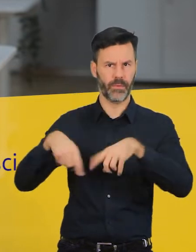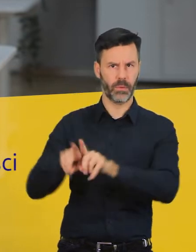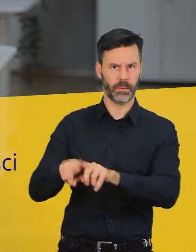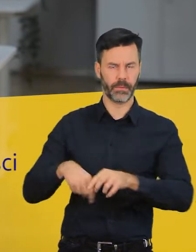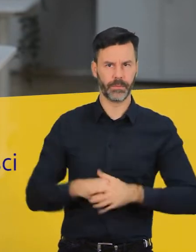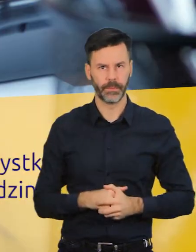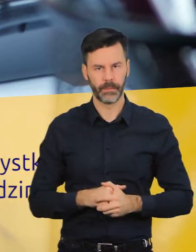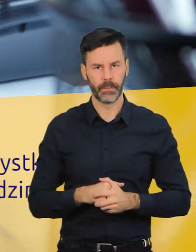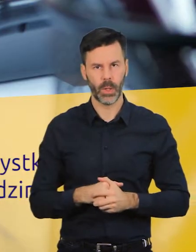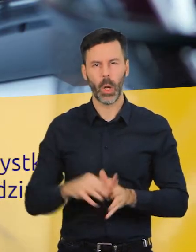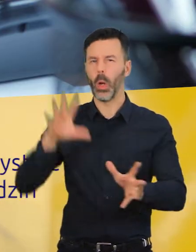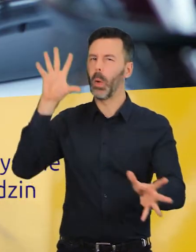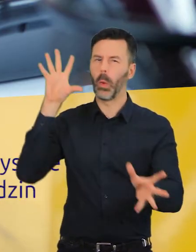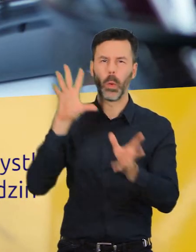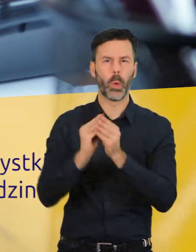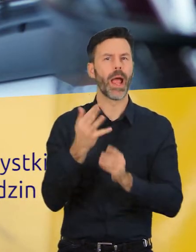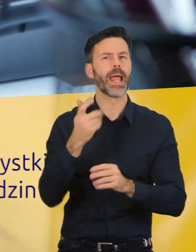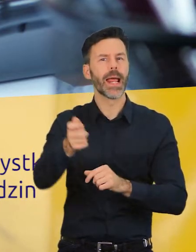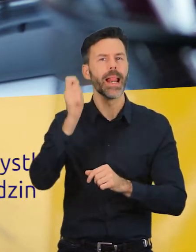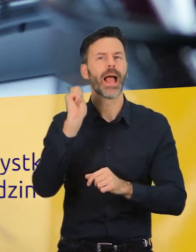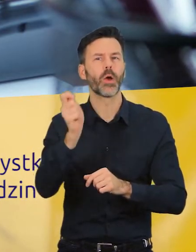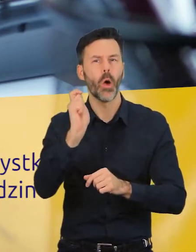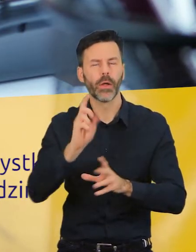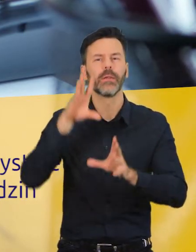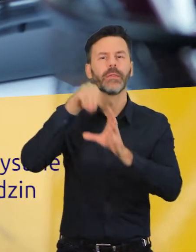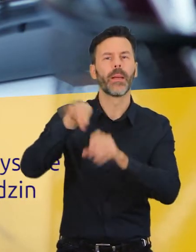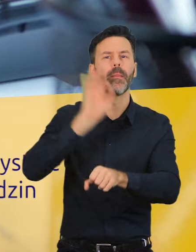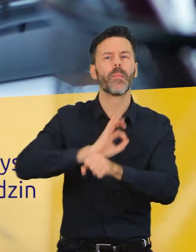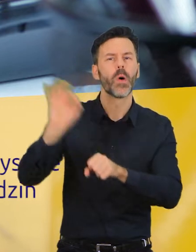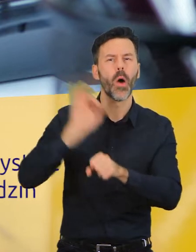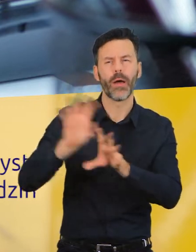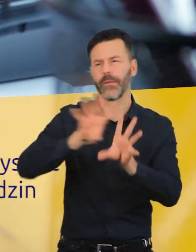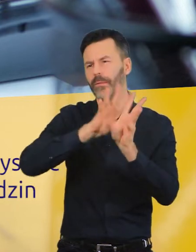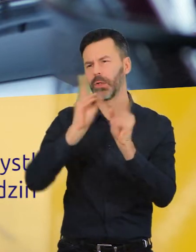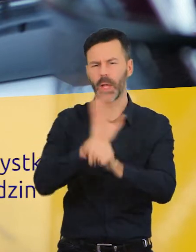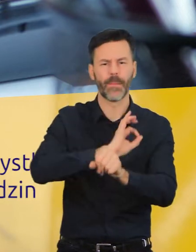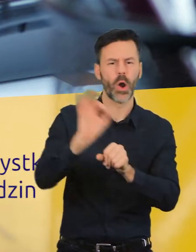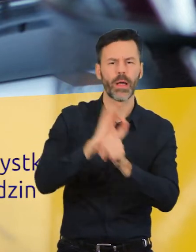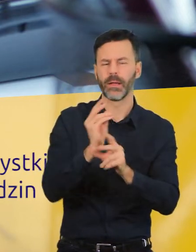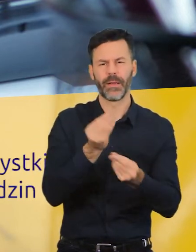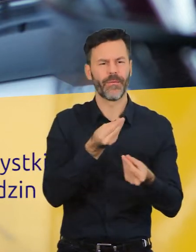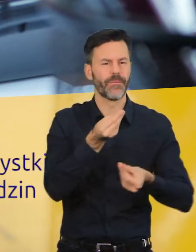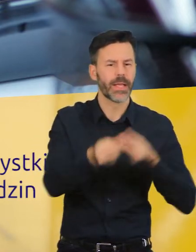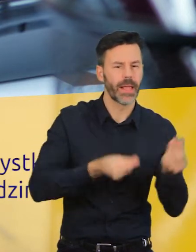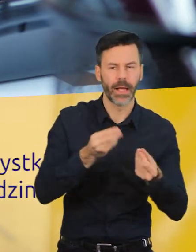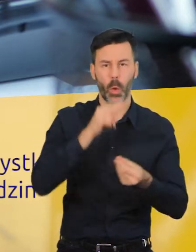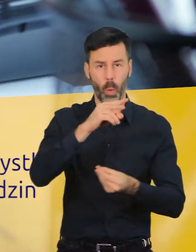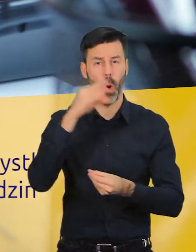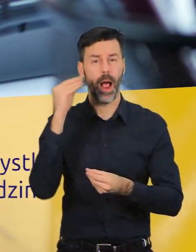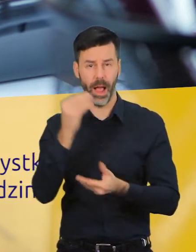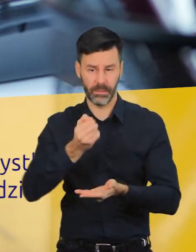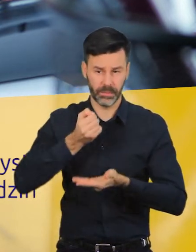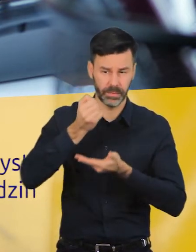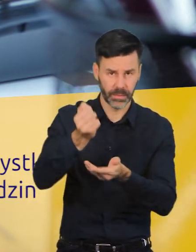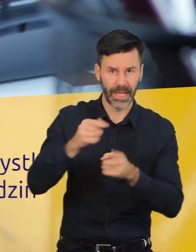powierzonych danej osobie. Łączne zaangażowanie zawodowe personelu projektu w realizację wszystkich projektów finansowanych z funduszy Unii Europejskiej oraz